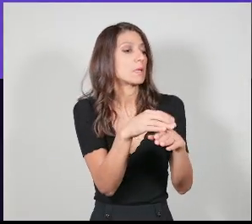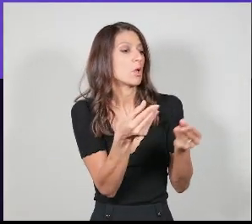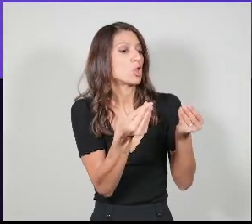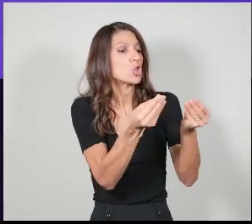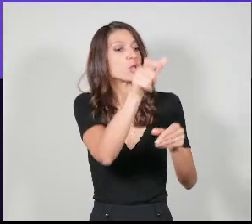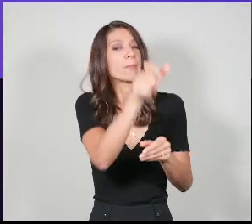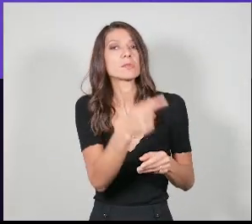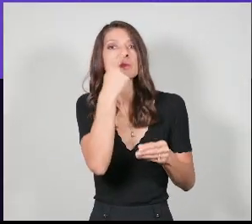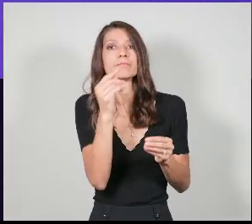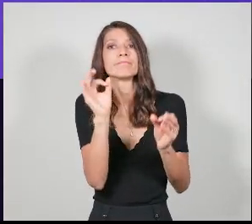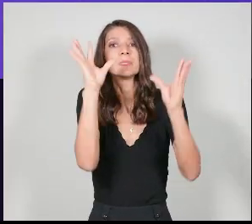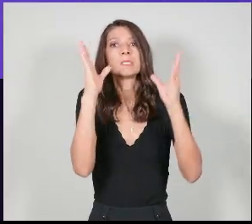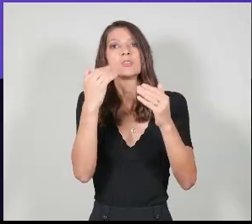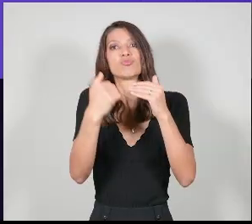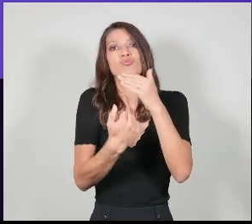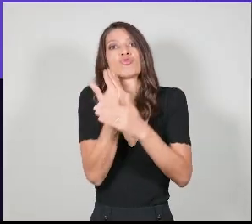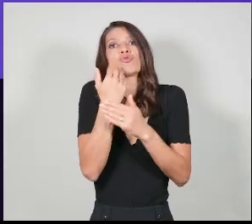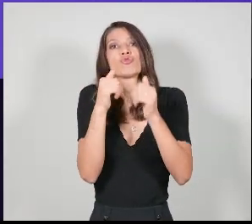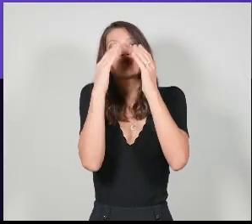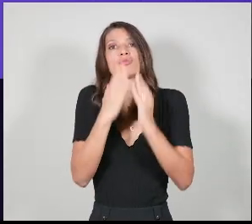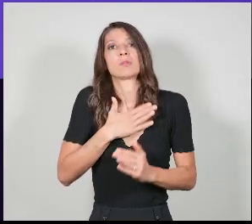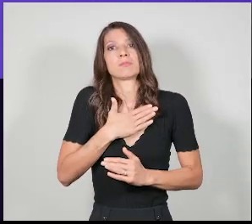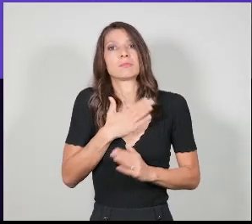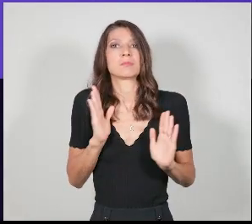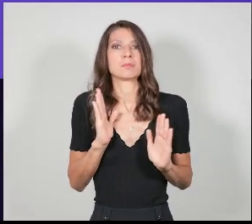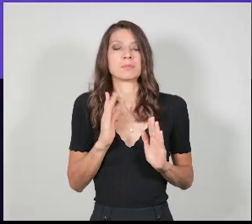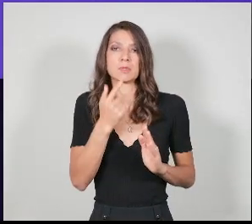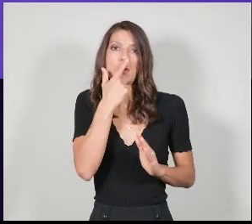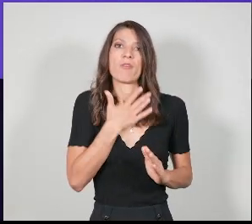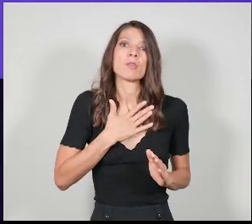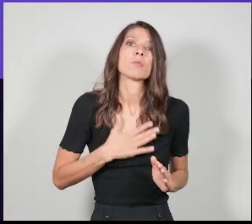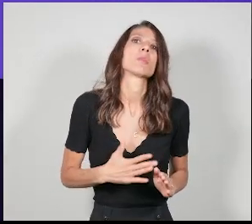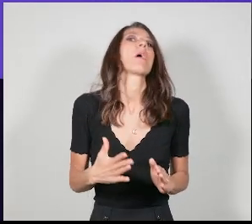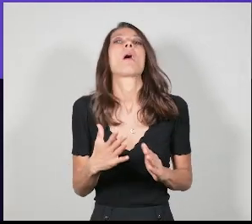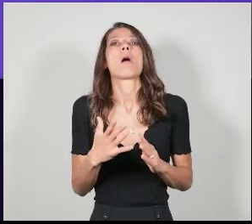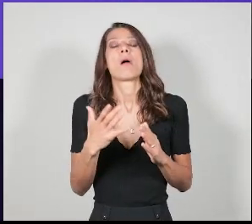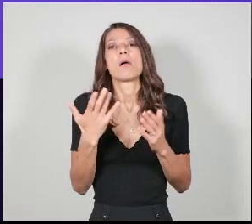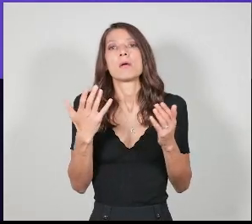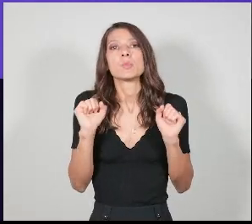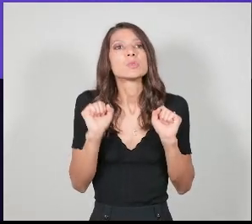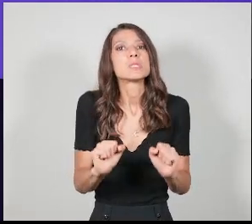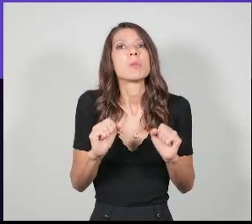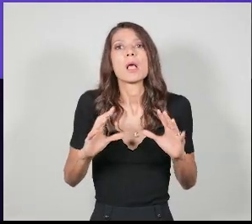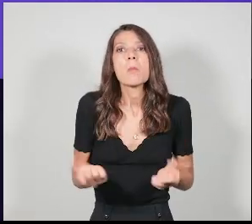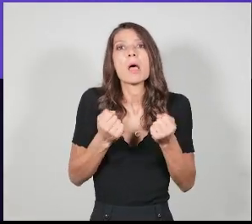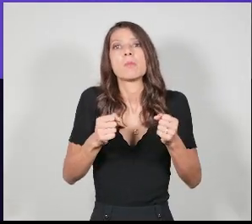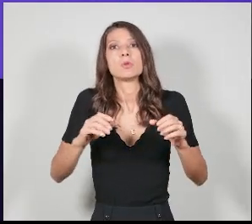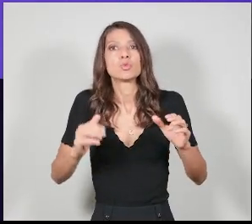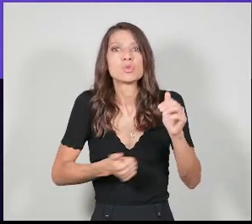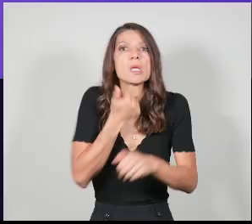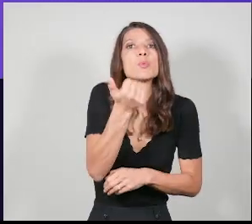le sentiment de vie privée, le sentiment d'intimité, le sentiment de capacité de prise de risque